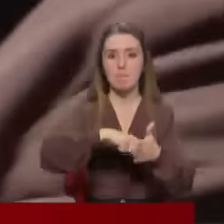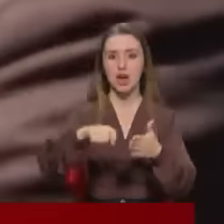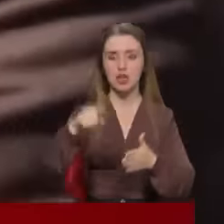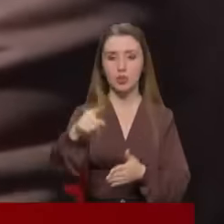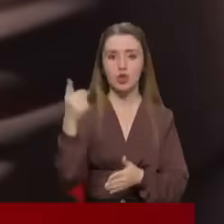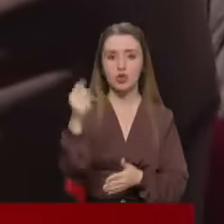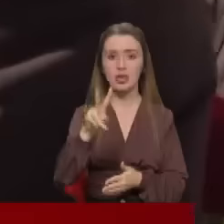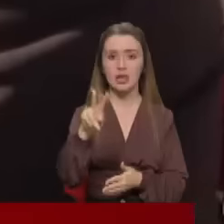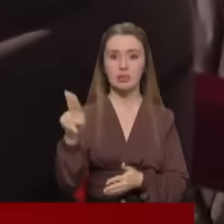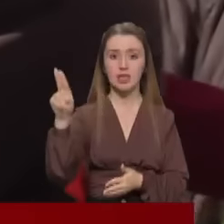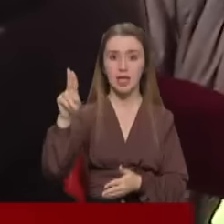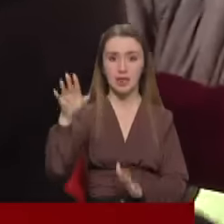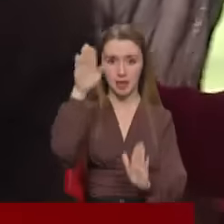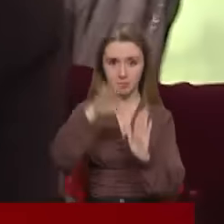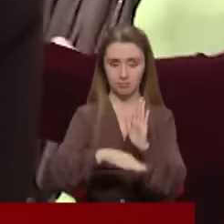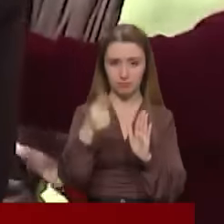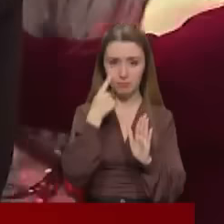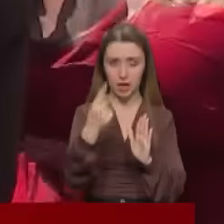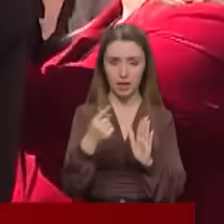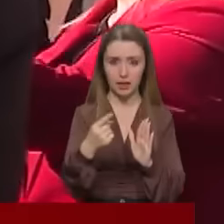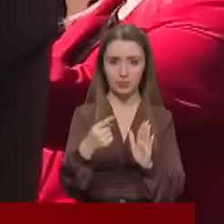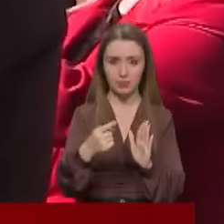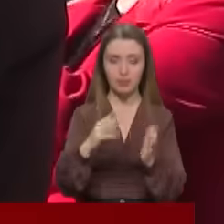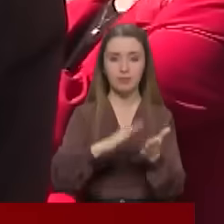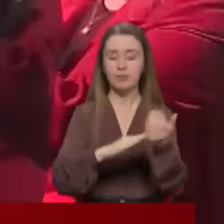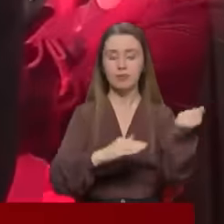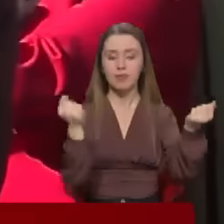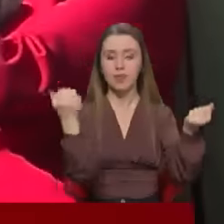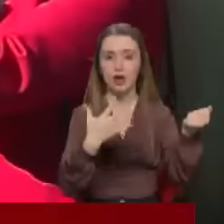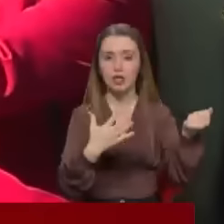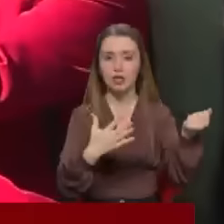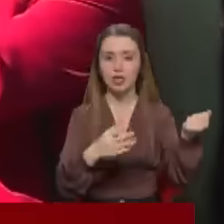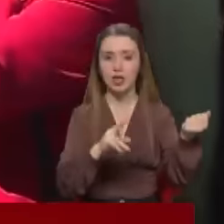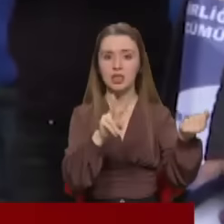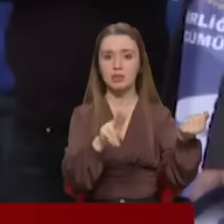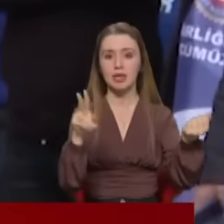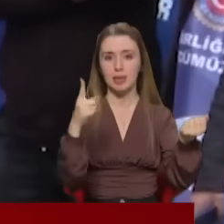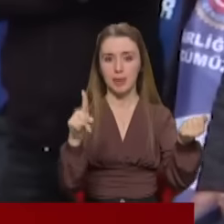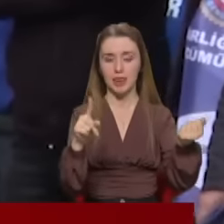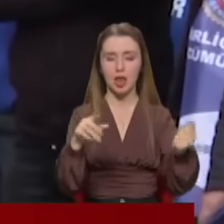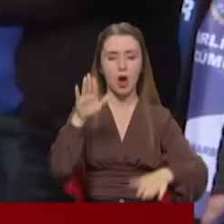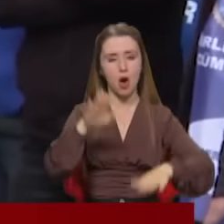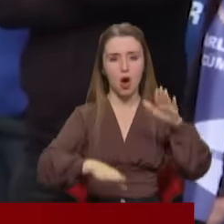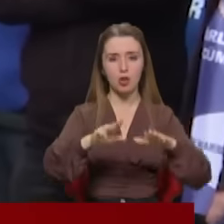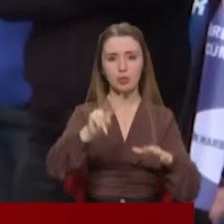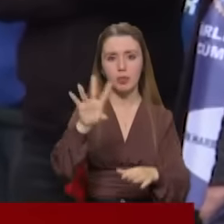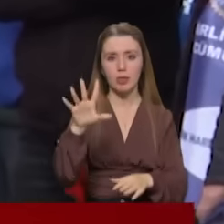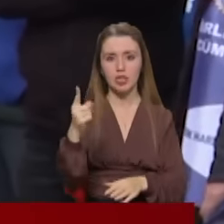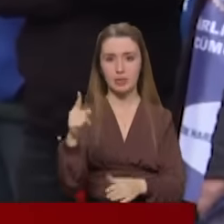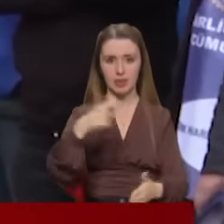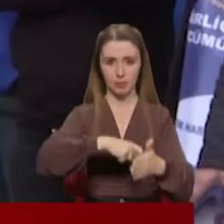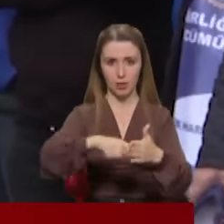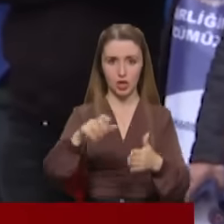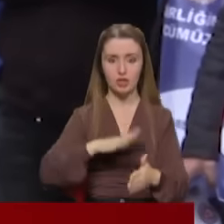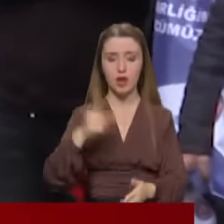Bunun %27'sini düştüğünüz zaman şu andan itibaren elime geçecek olan maksimum 27'dir yani. Ortalama 25 bin lira maaş